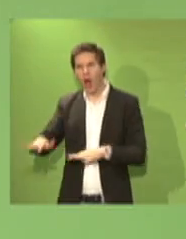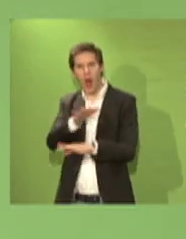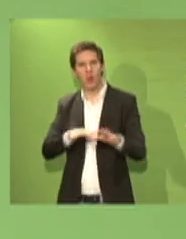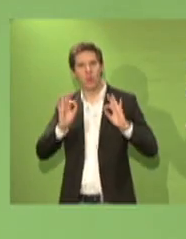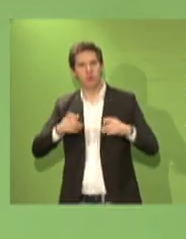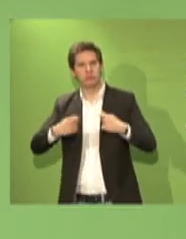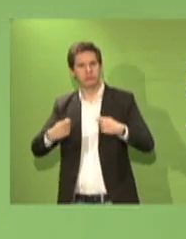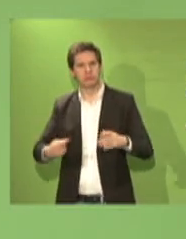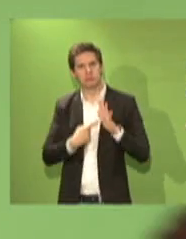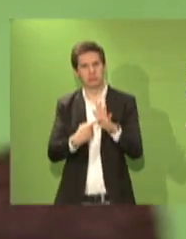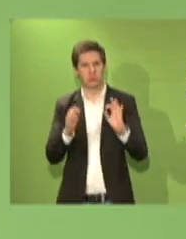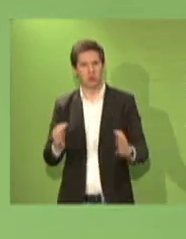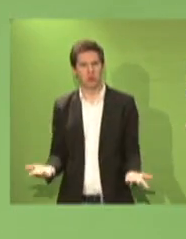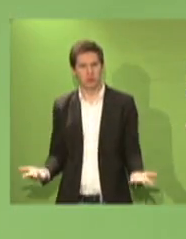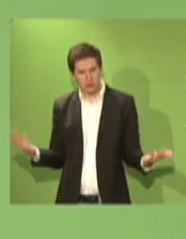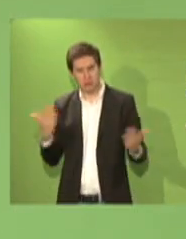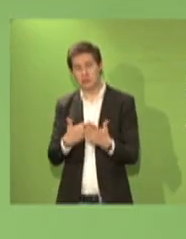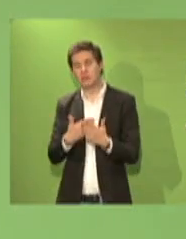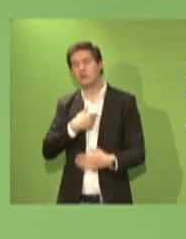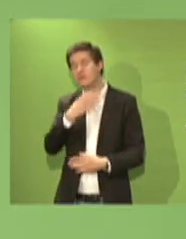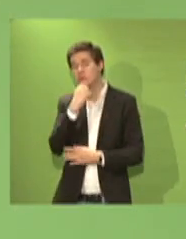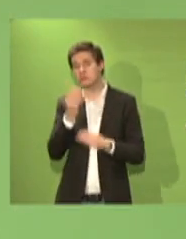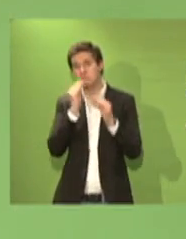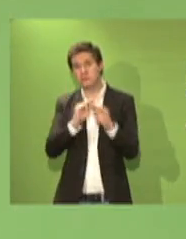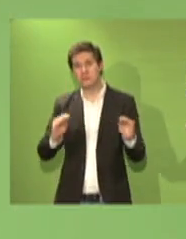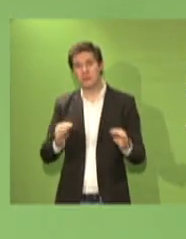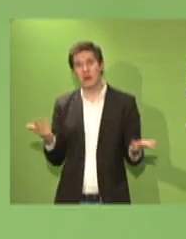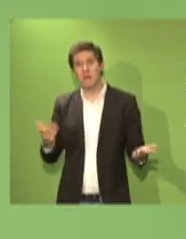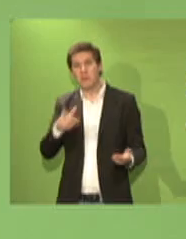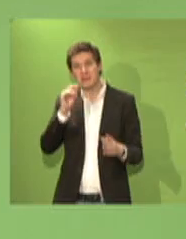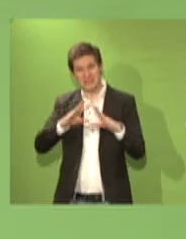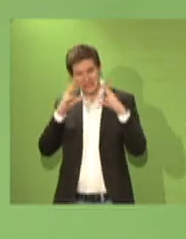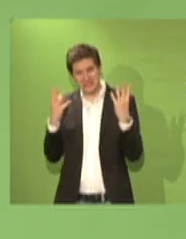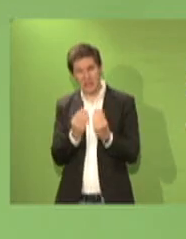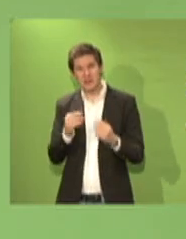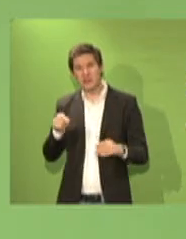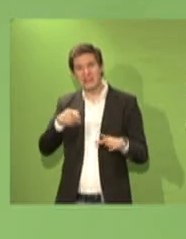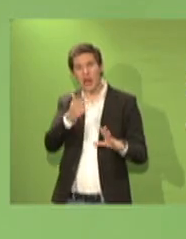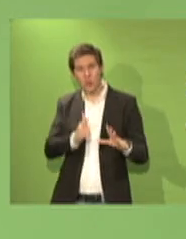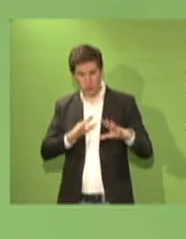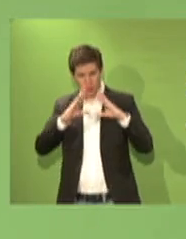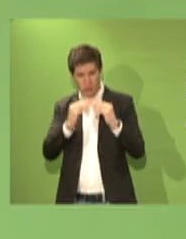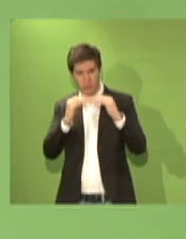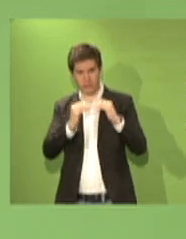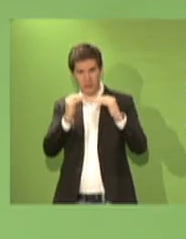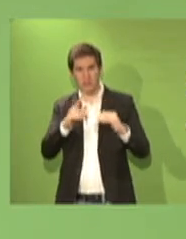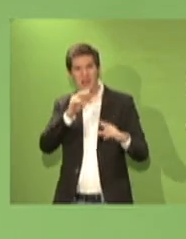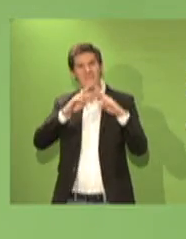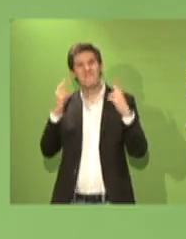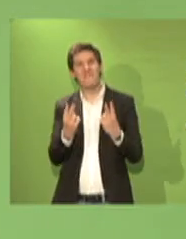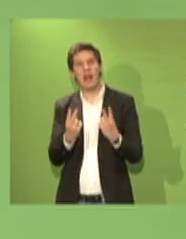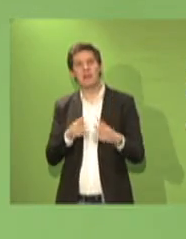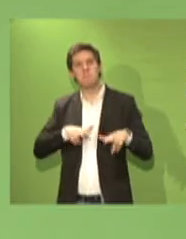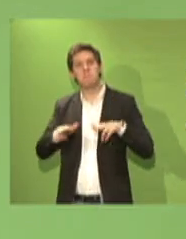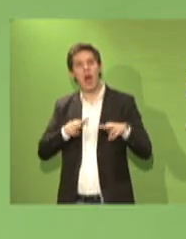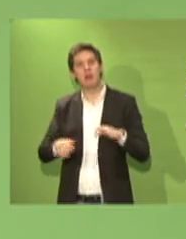einer zweiten Zahl deutlich machen. Von 300 Hidden Champions, also heimlichen Weltmarktführern in Nordrhein-Westfalen, sind alleine 100